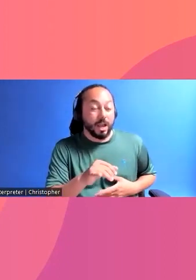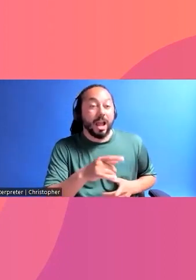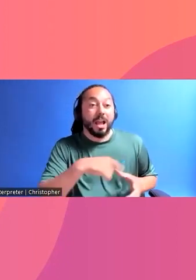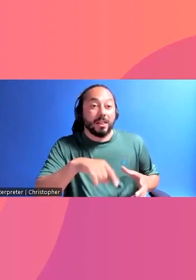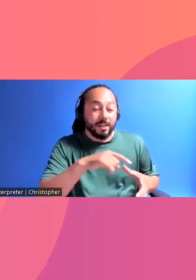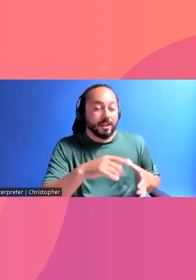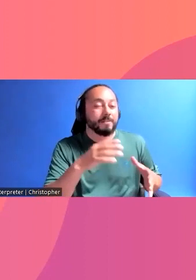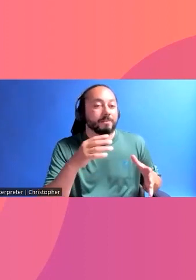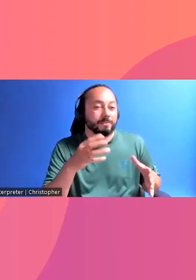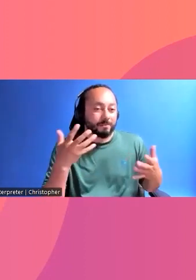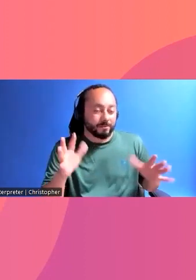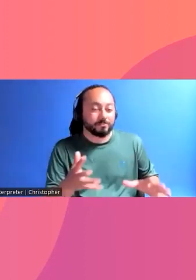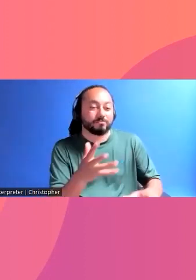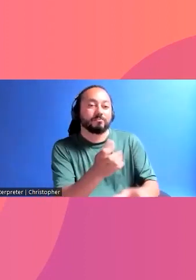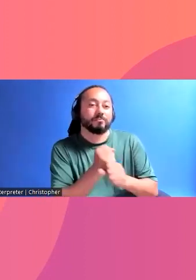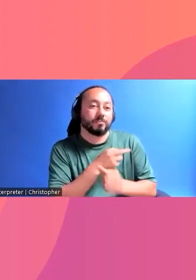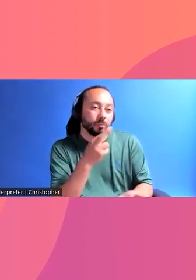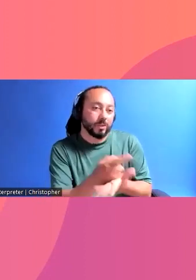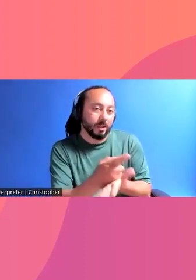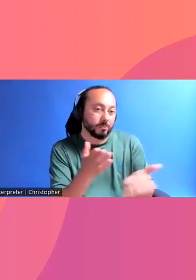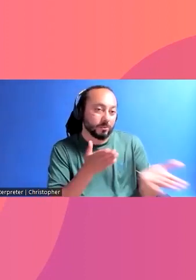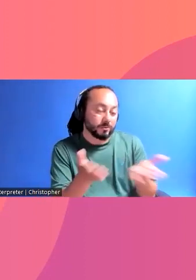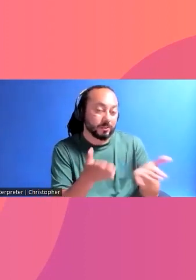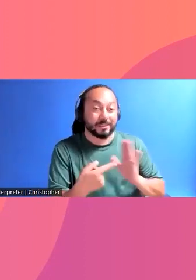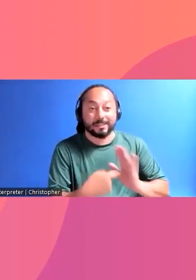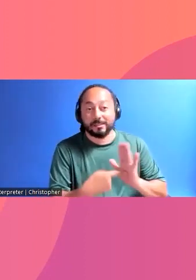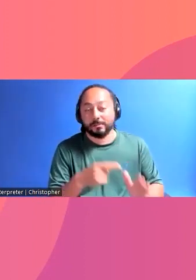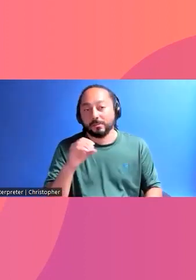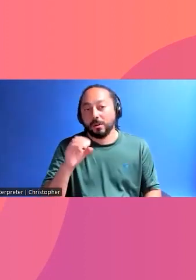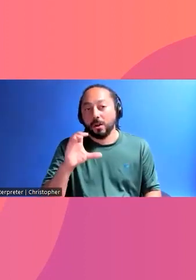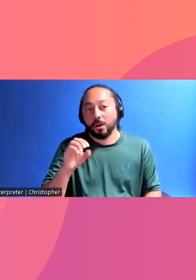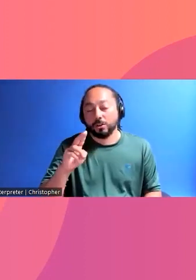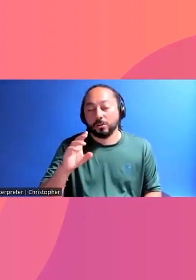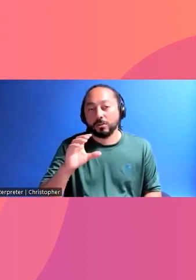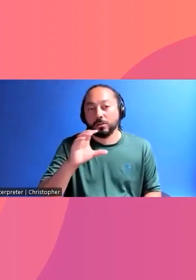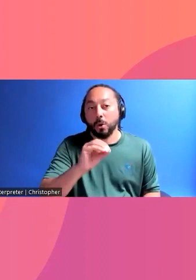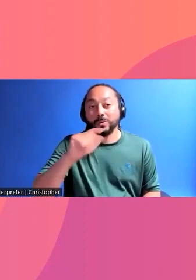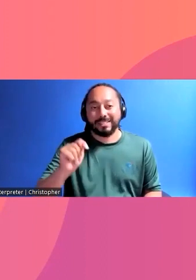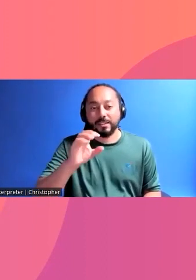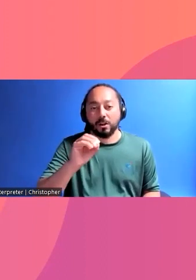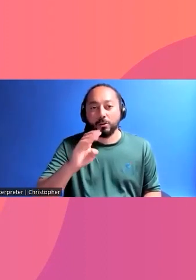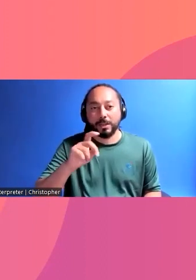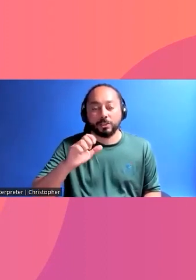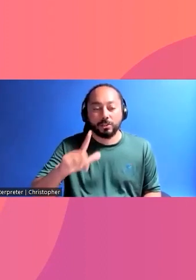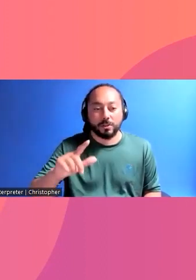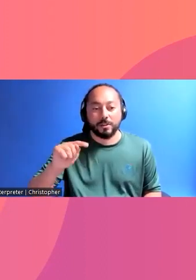survivantes de TC, personnes qui ont reçu ou qui sont en train de recevoir des services de réadaptation tels que